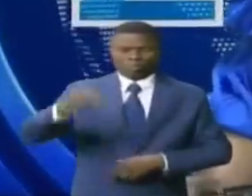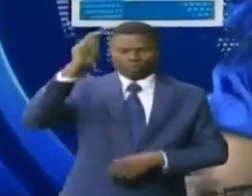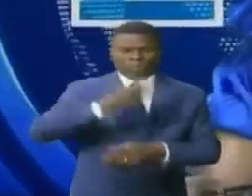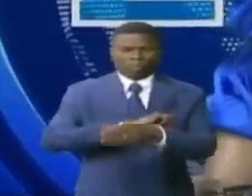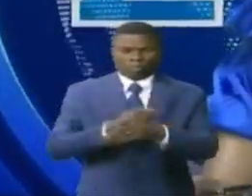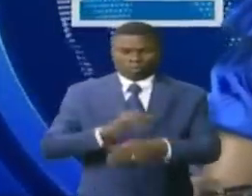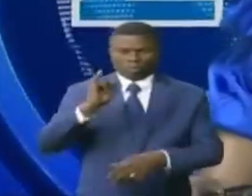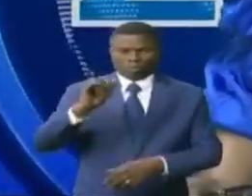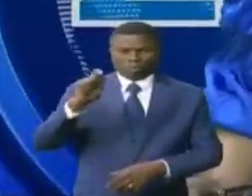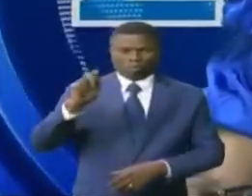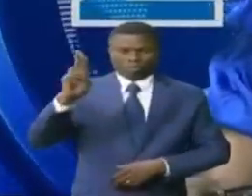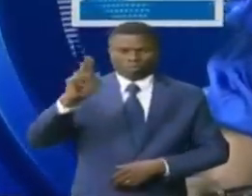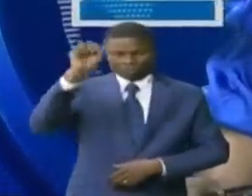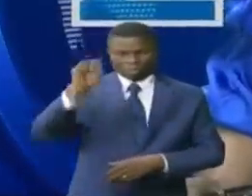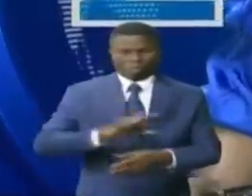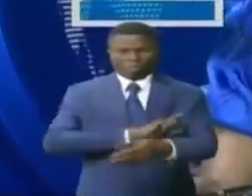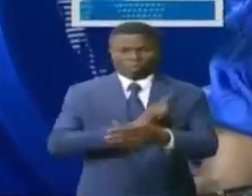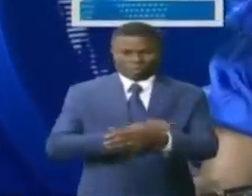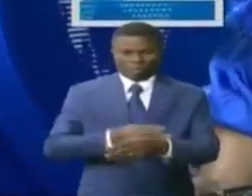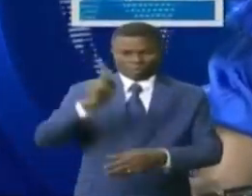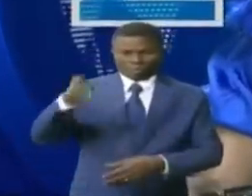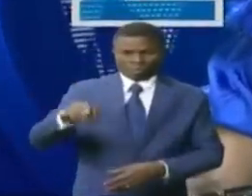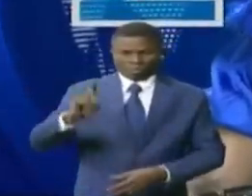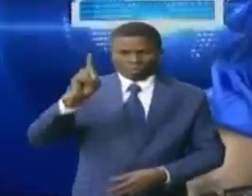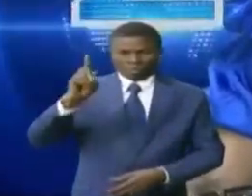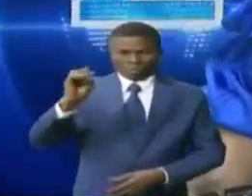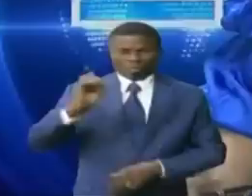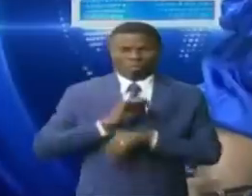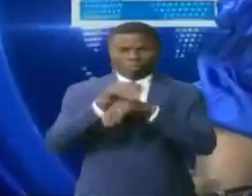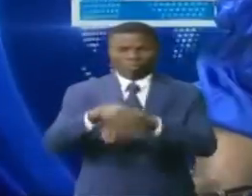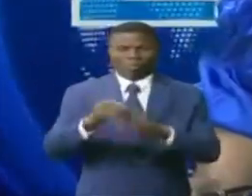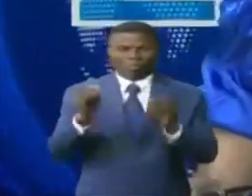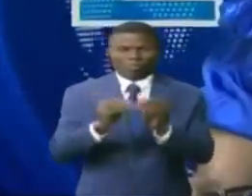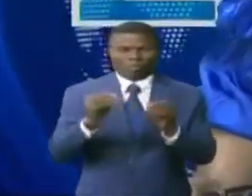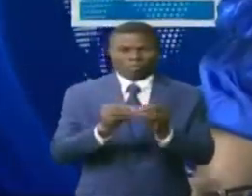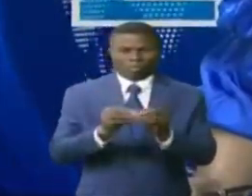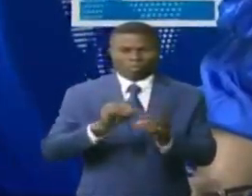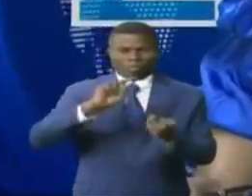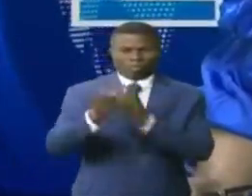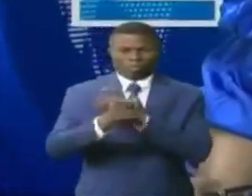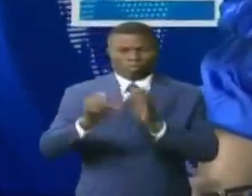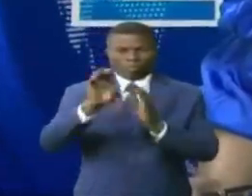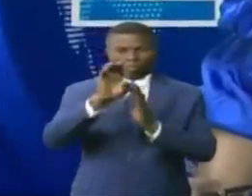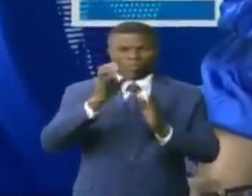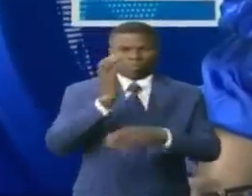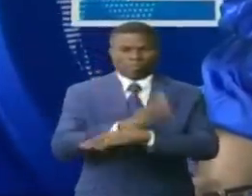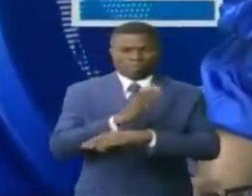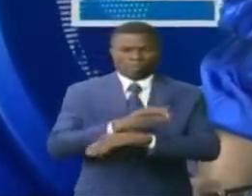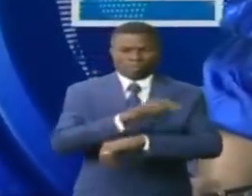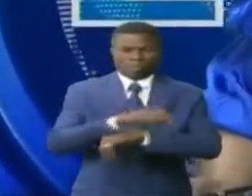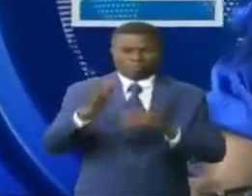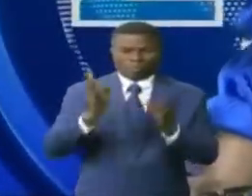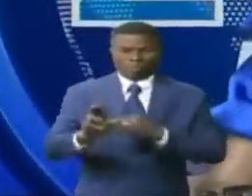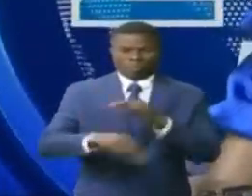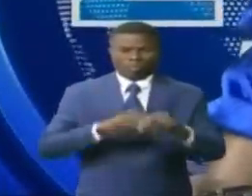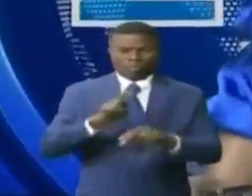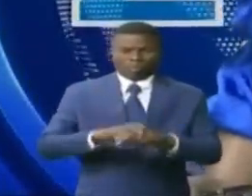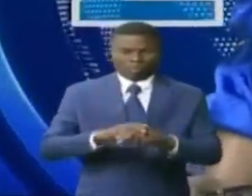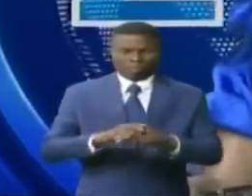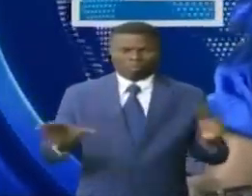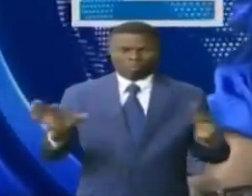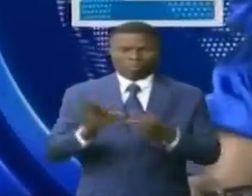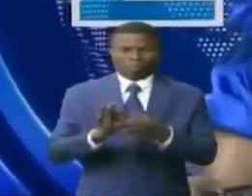Ituri et Sud Kivu du PDDRCS ont participé à la réunion de réforme du Conseil d'administration national du Fonds de